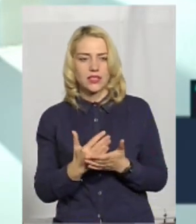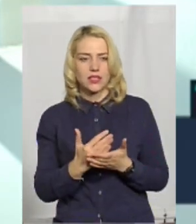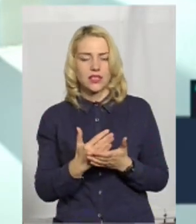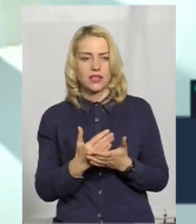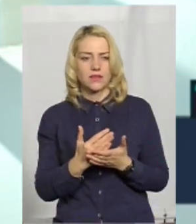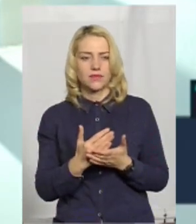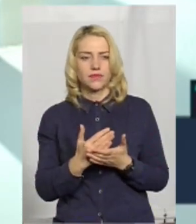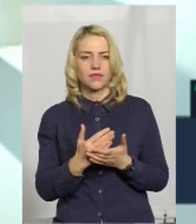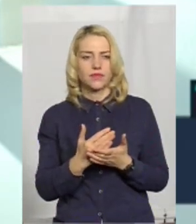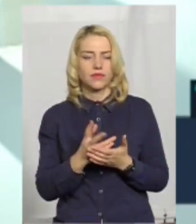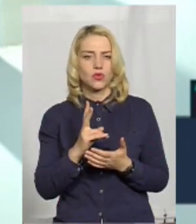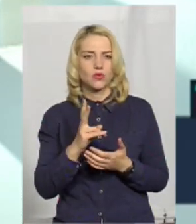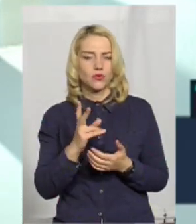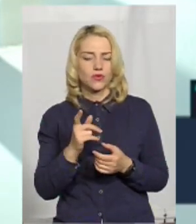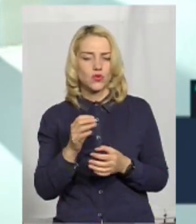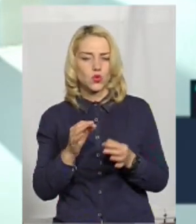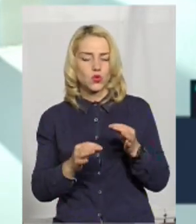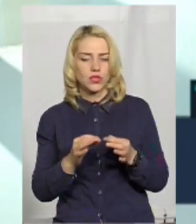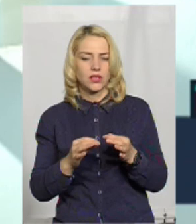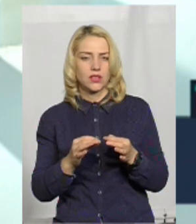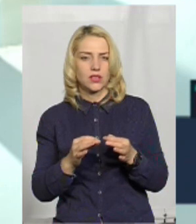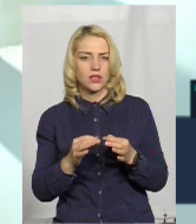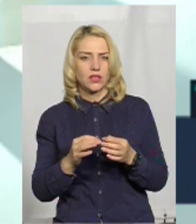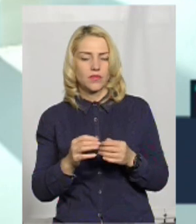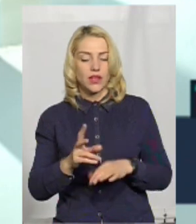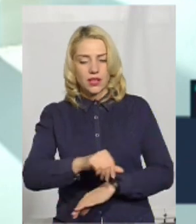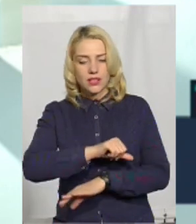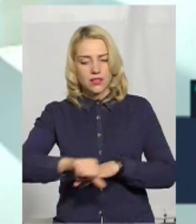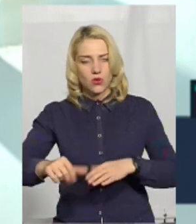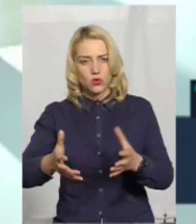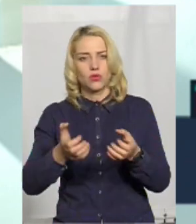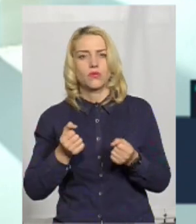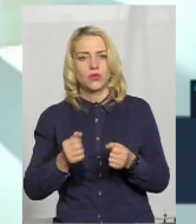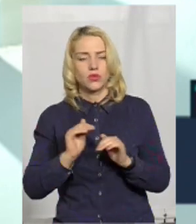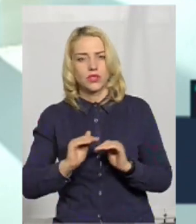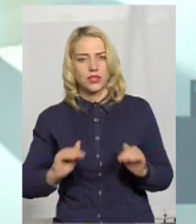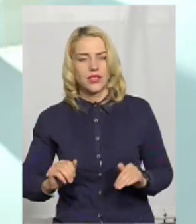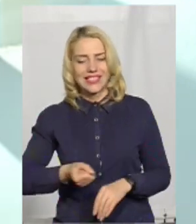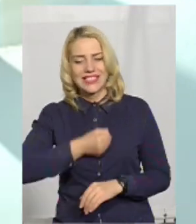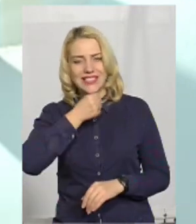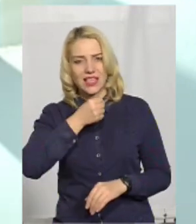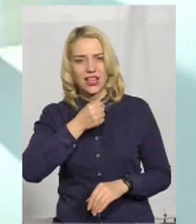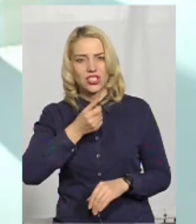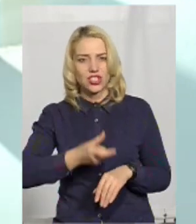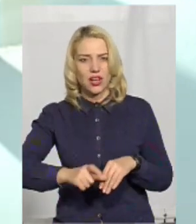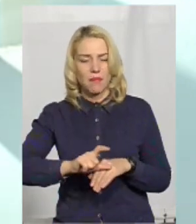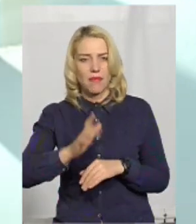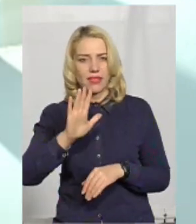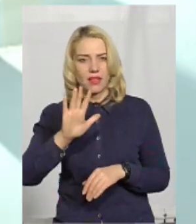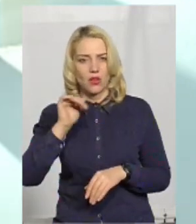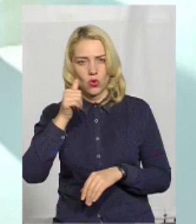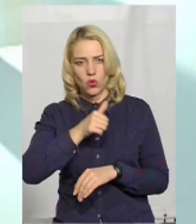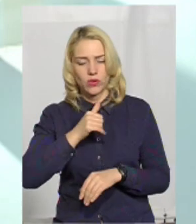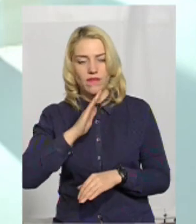все українці. За кордон беруть дітей старших, старше 5 років. У